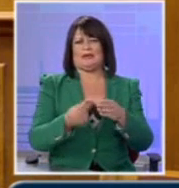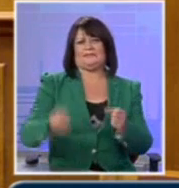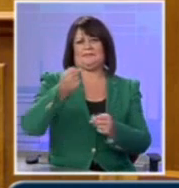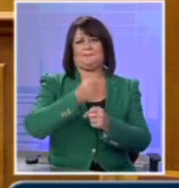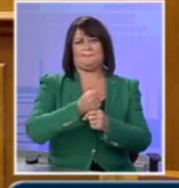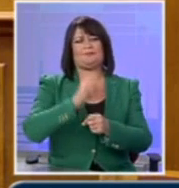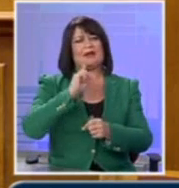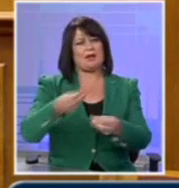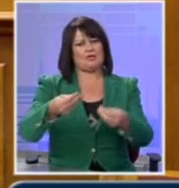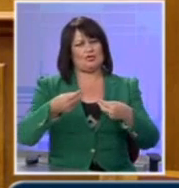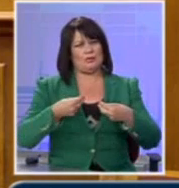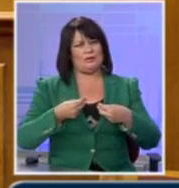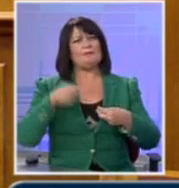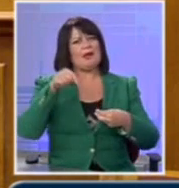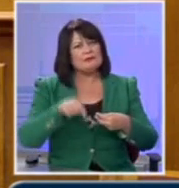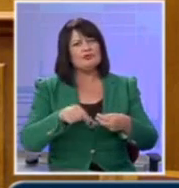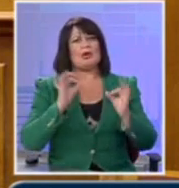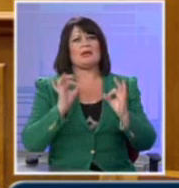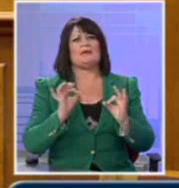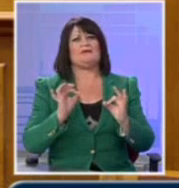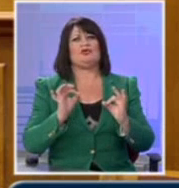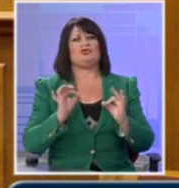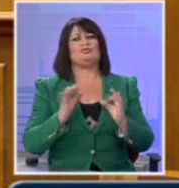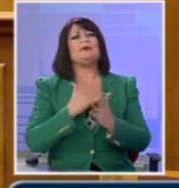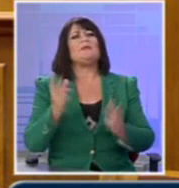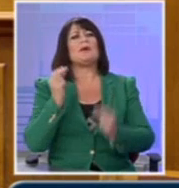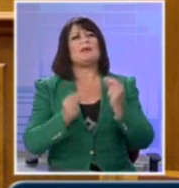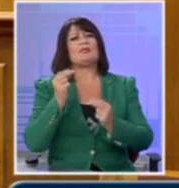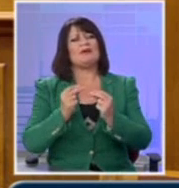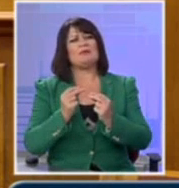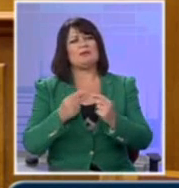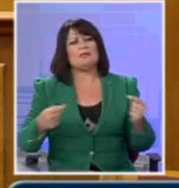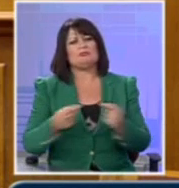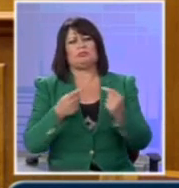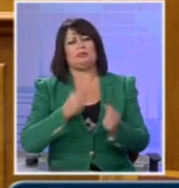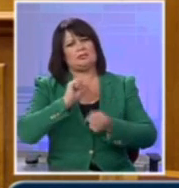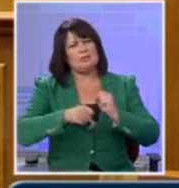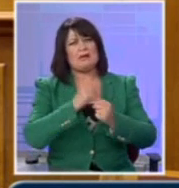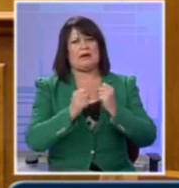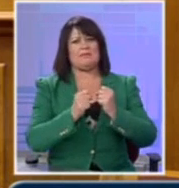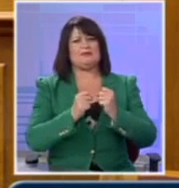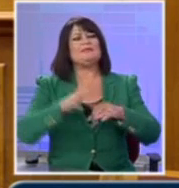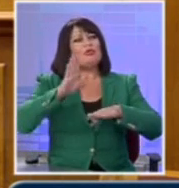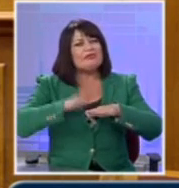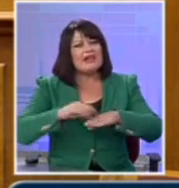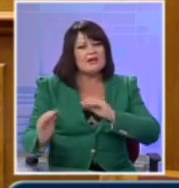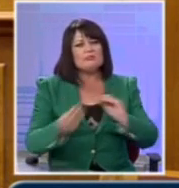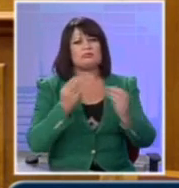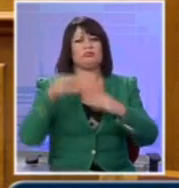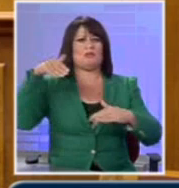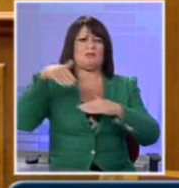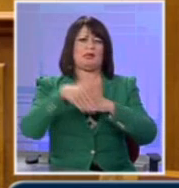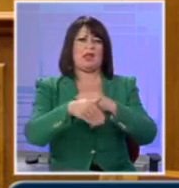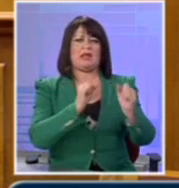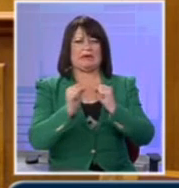έχει εντολή να αναμετρηθεί ακριβώς με τις συστημικές παθογένειες που προκάλεσαν την ύφεση αυτή, αλλά και με τις